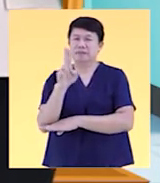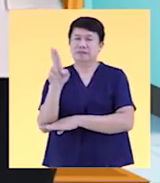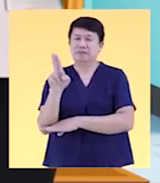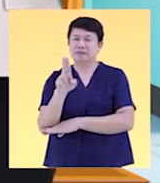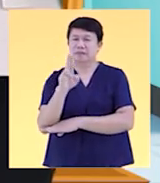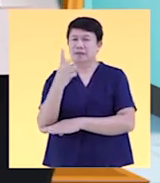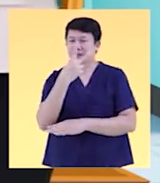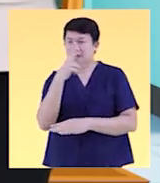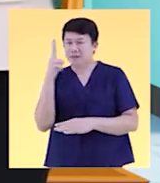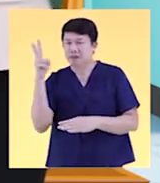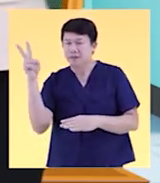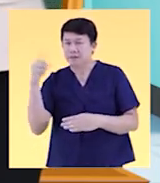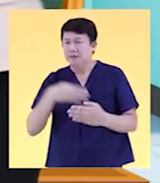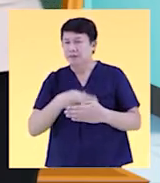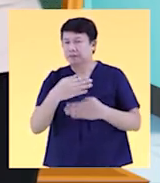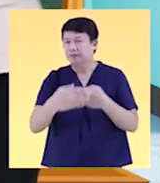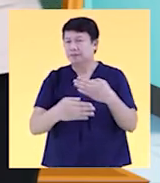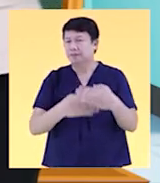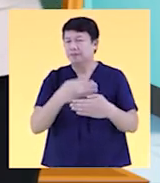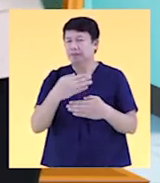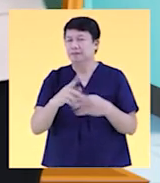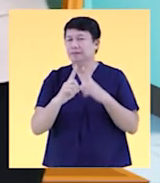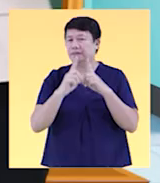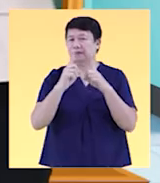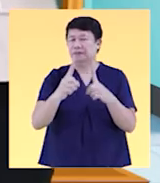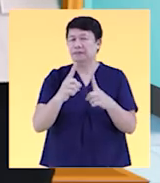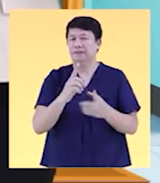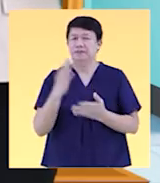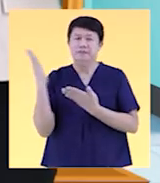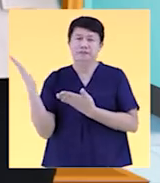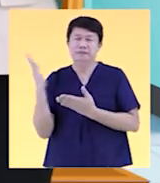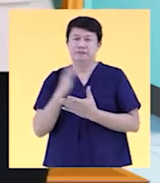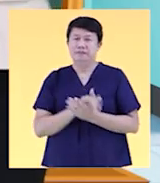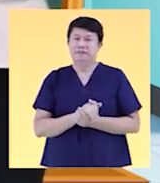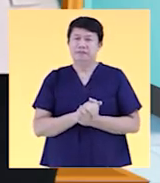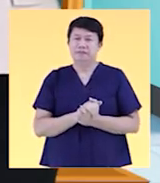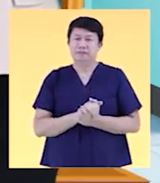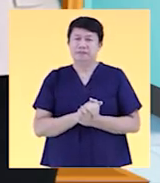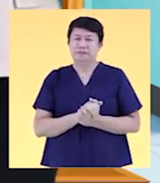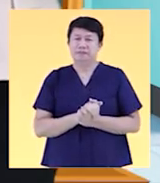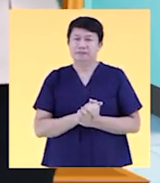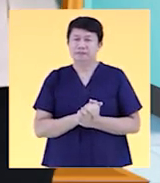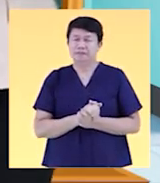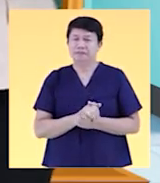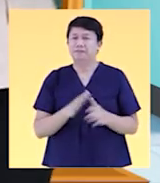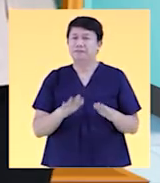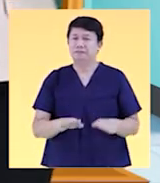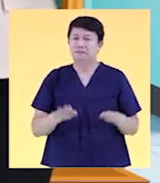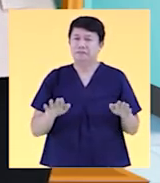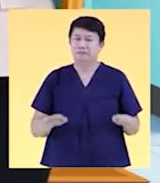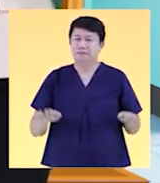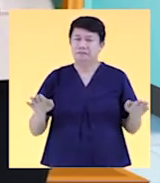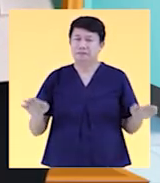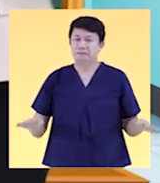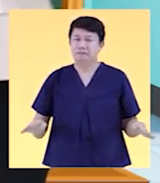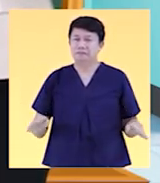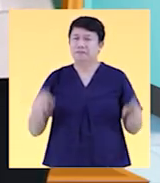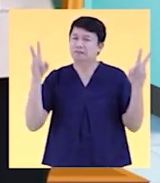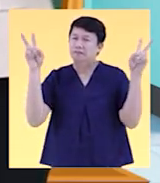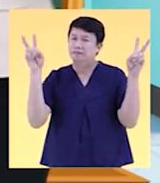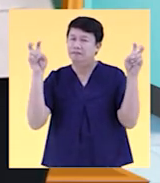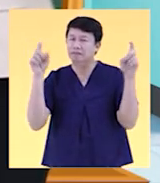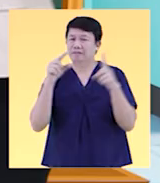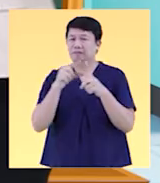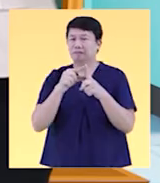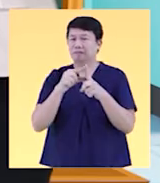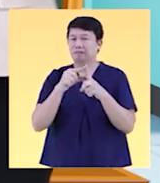at direktang makikita ang paraan ng pagsagot dito. Mga bata, ang tawag